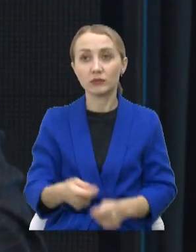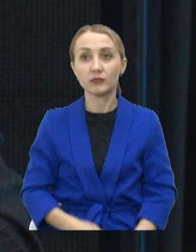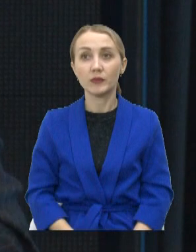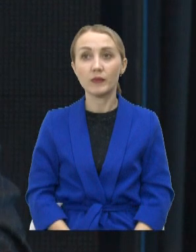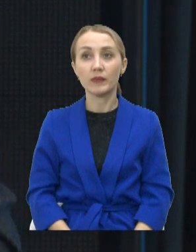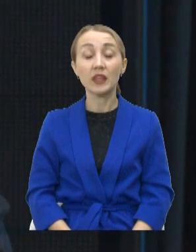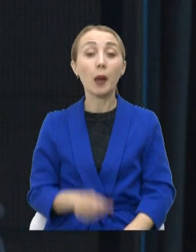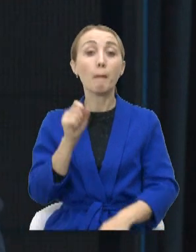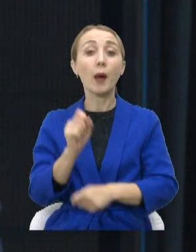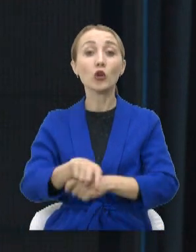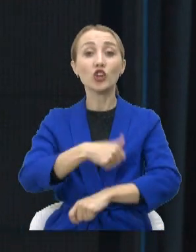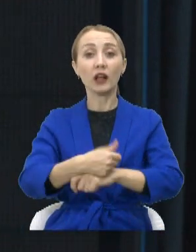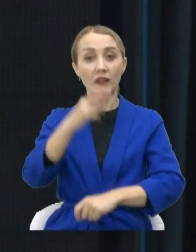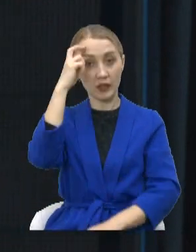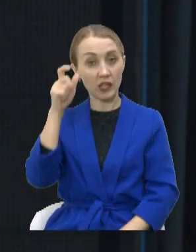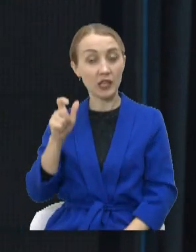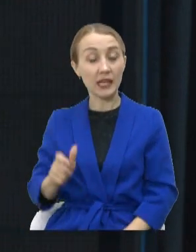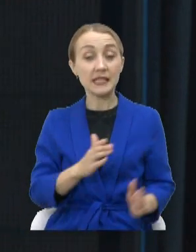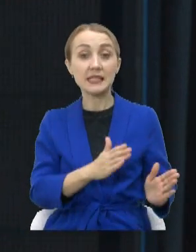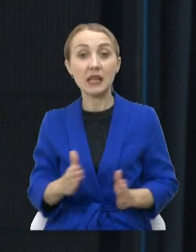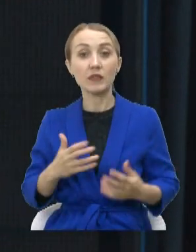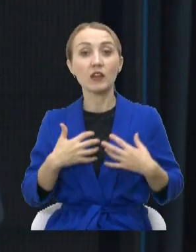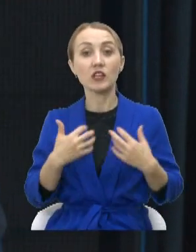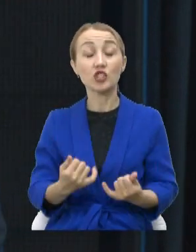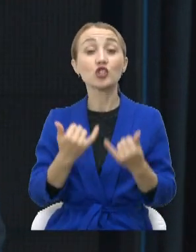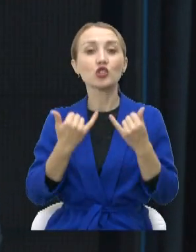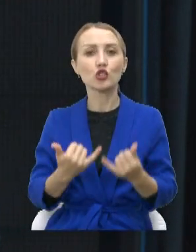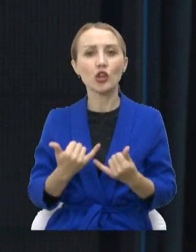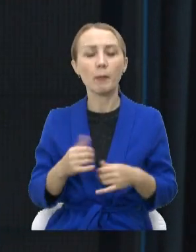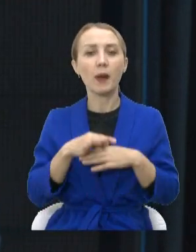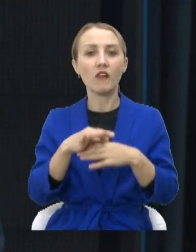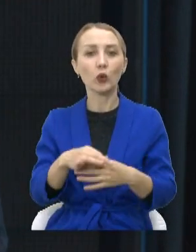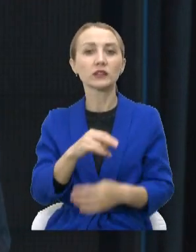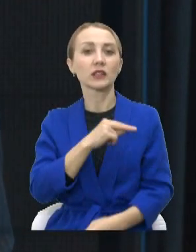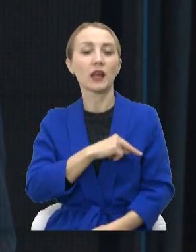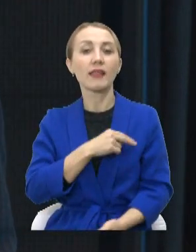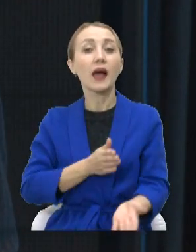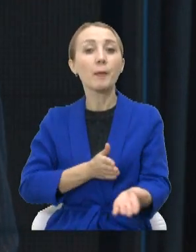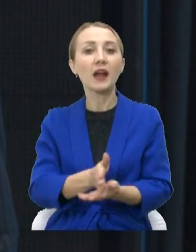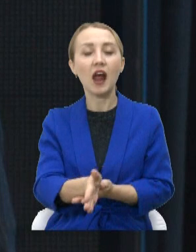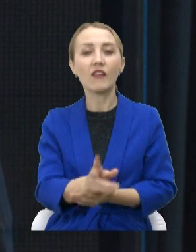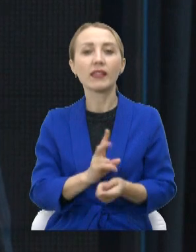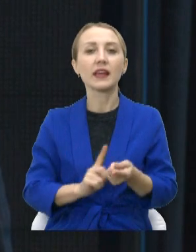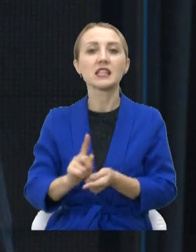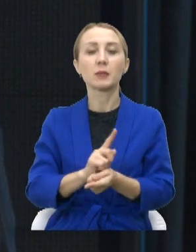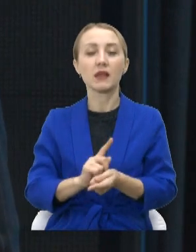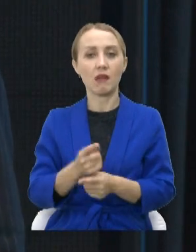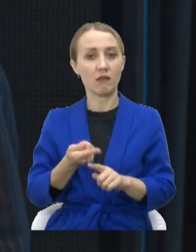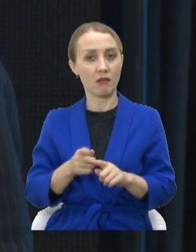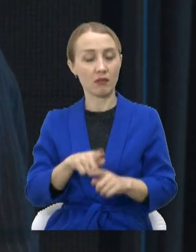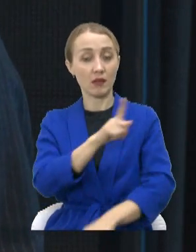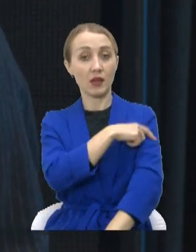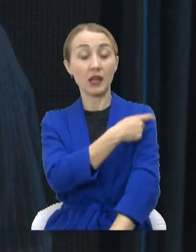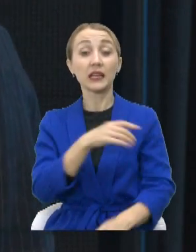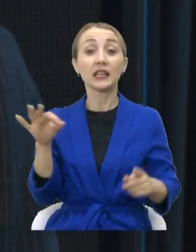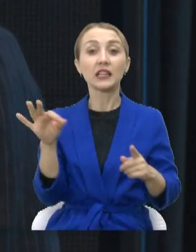В рамках поручения главы государства в системе здравоохранения в настоящее время проводится работа, направленная на модернизацию отрасли с